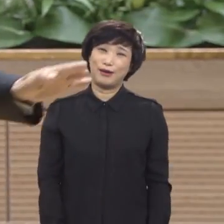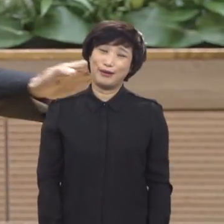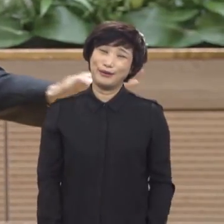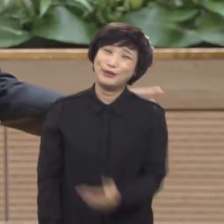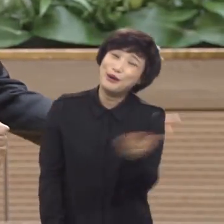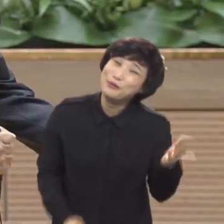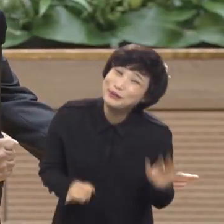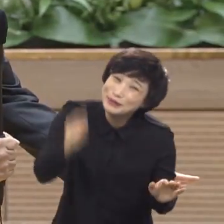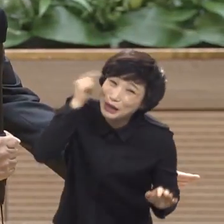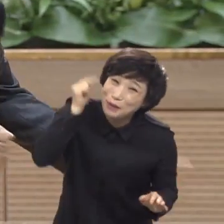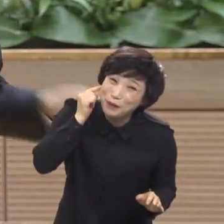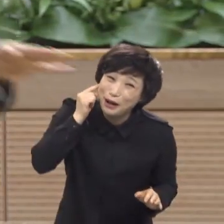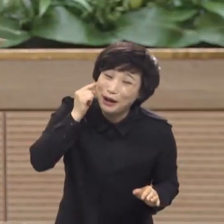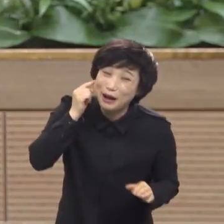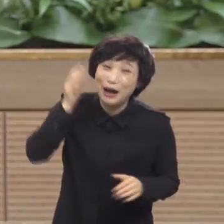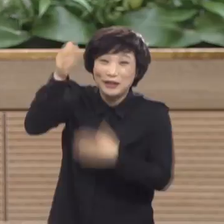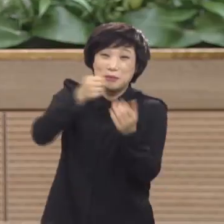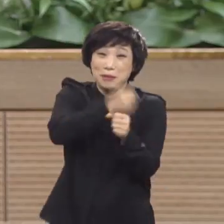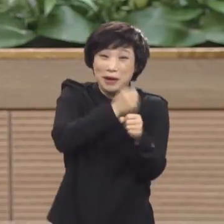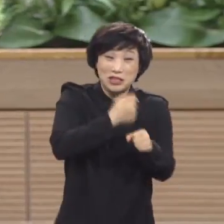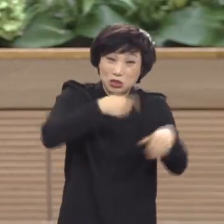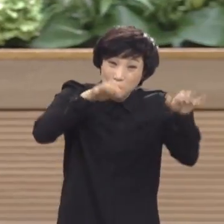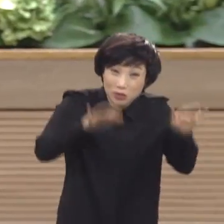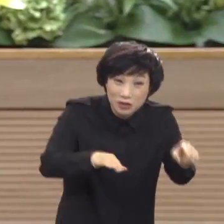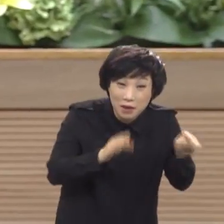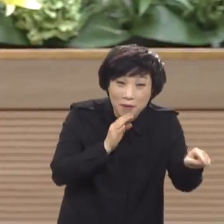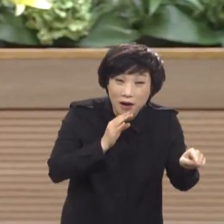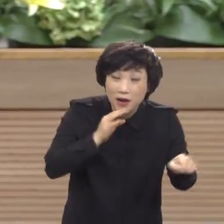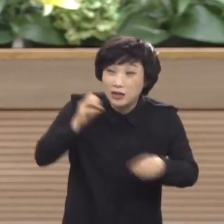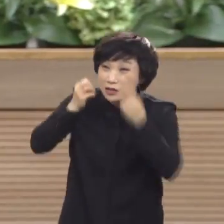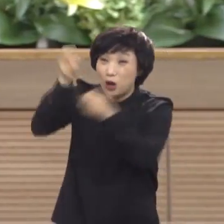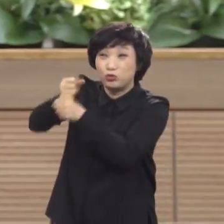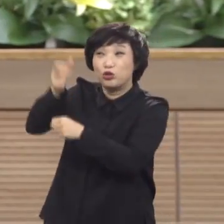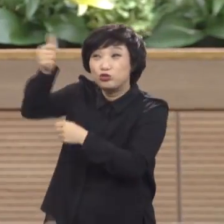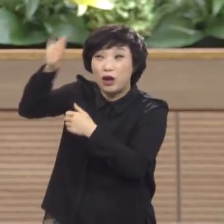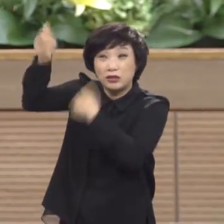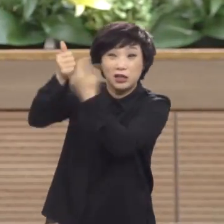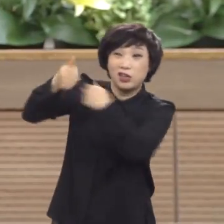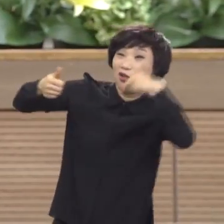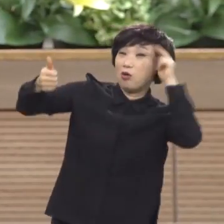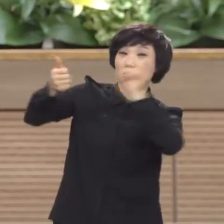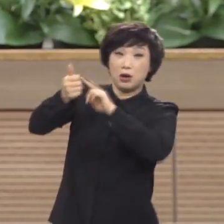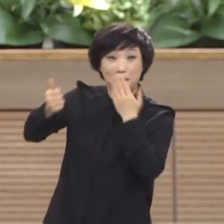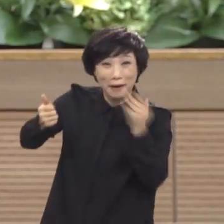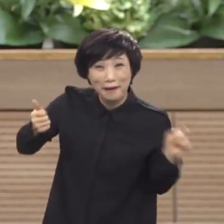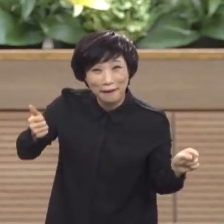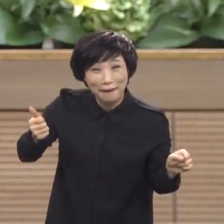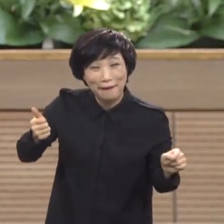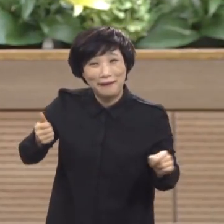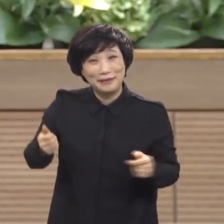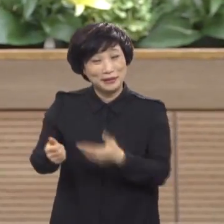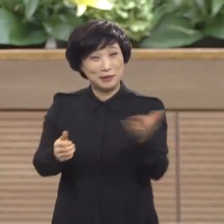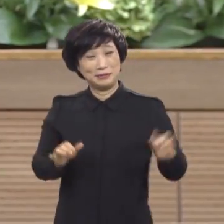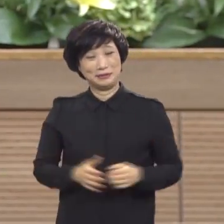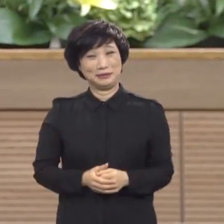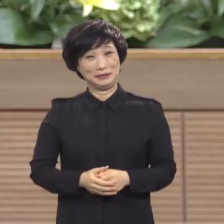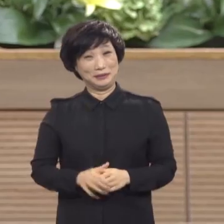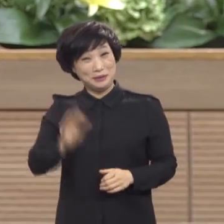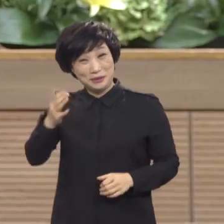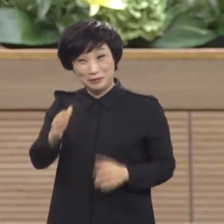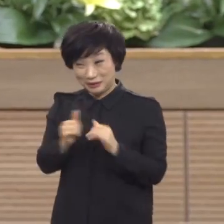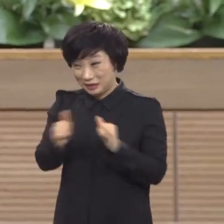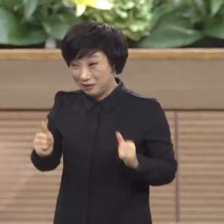아니 어떻게 피조물이 창조자에게 이런 도전이 있을까? 그래서 요새 사람들도